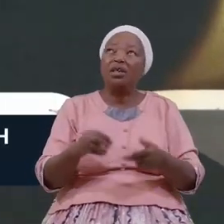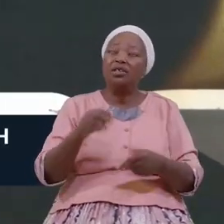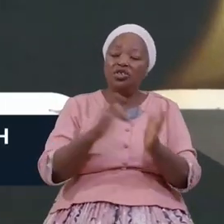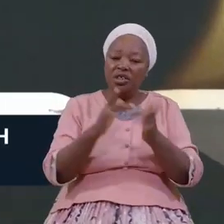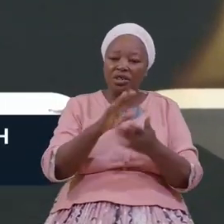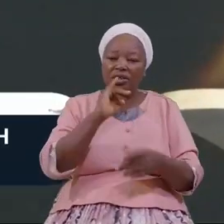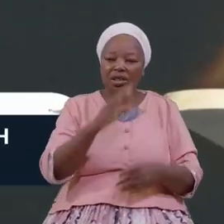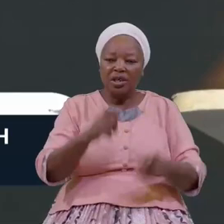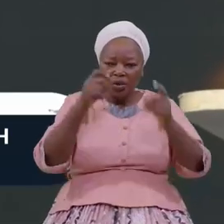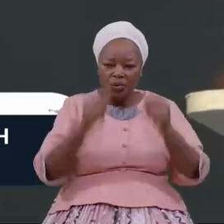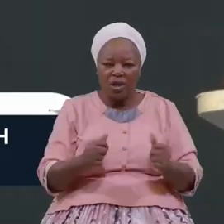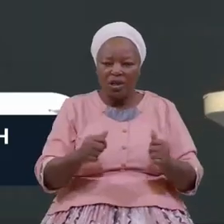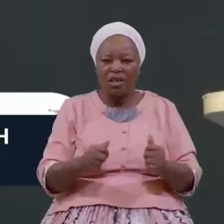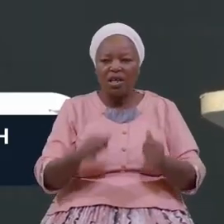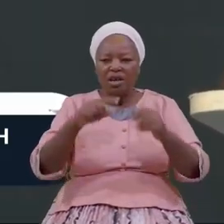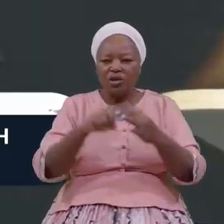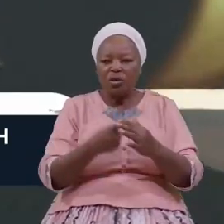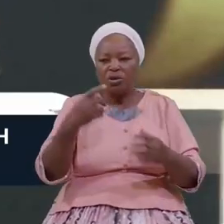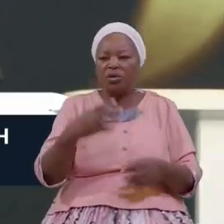de force par l'esprit.